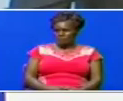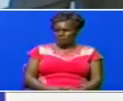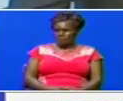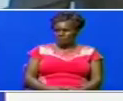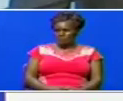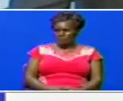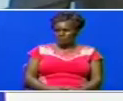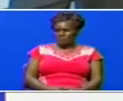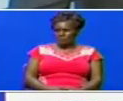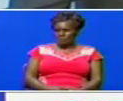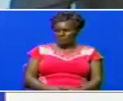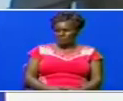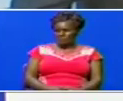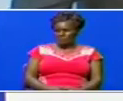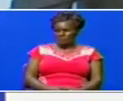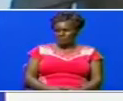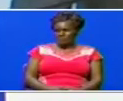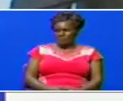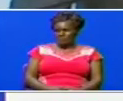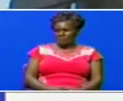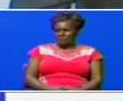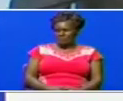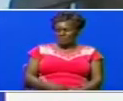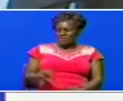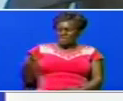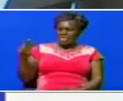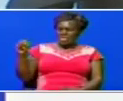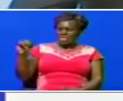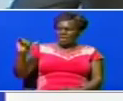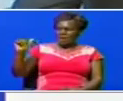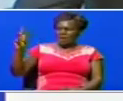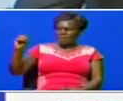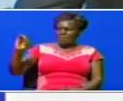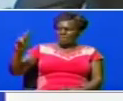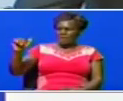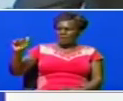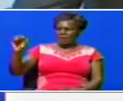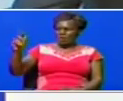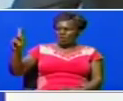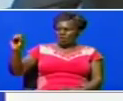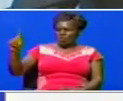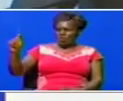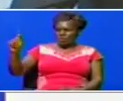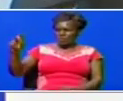Nyamira, John Ekur Okot,